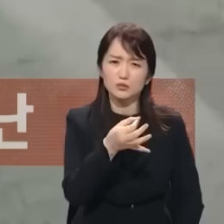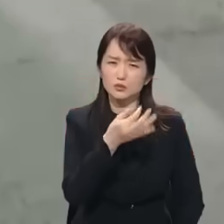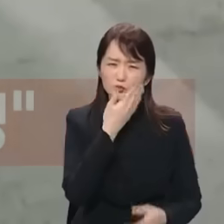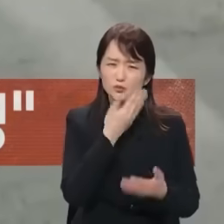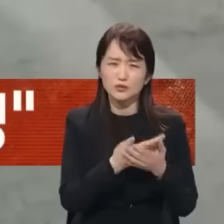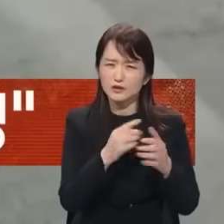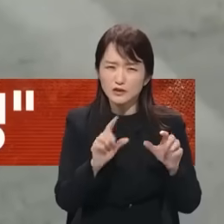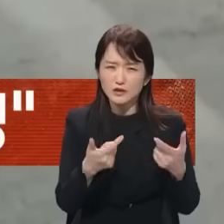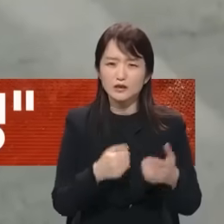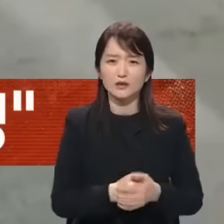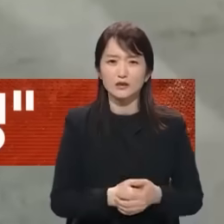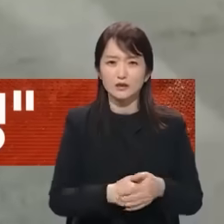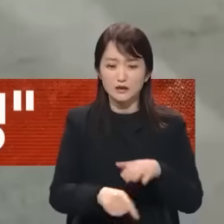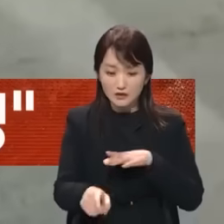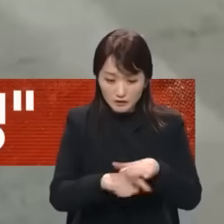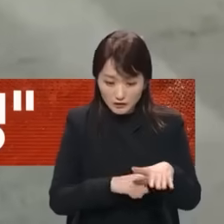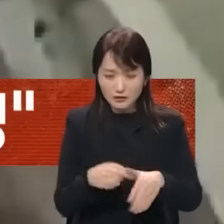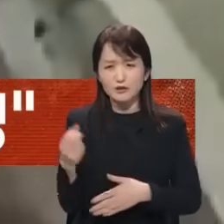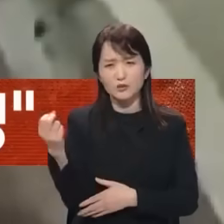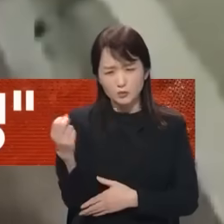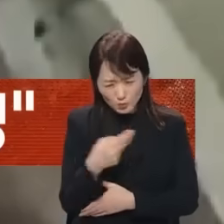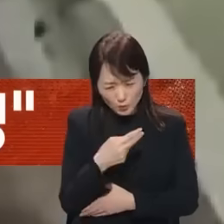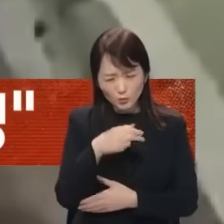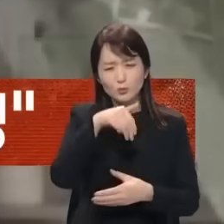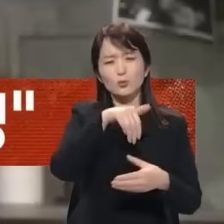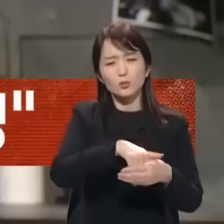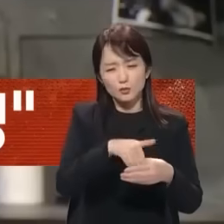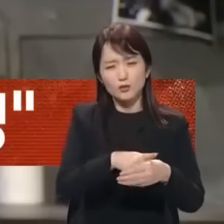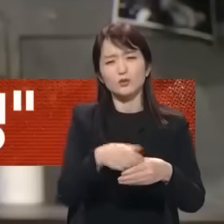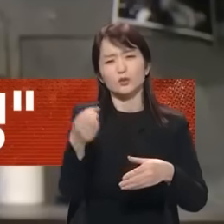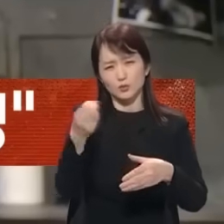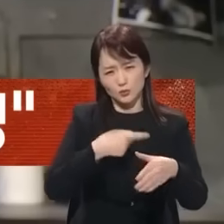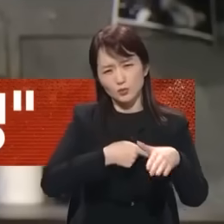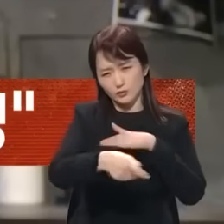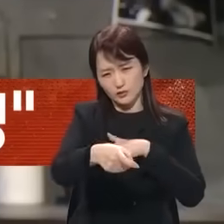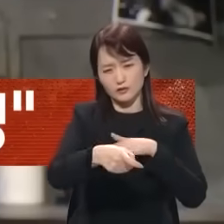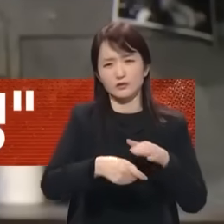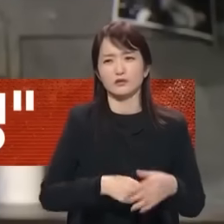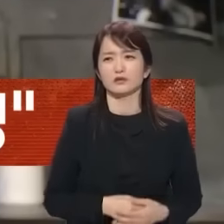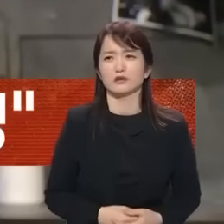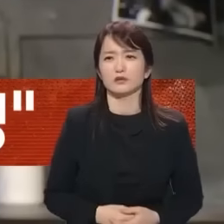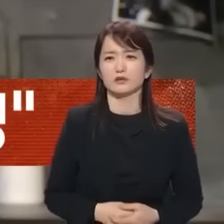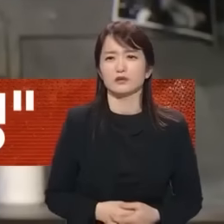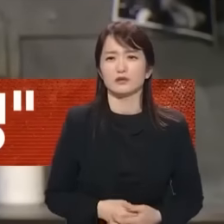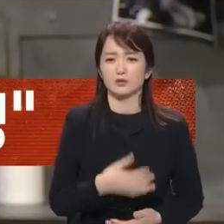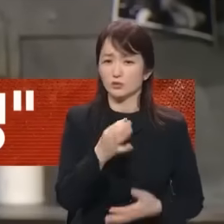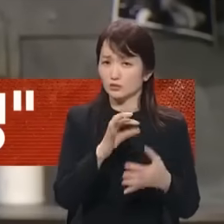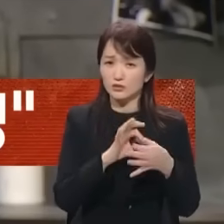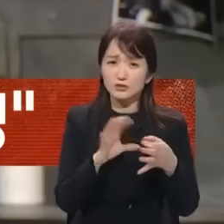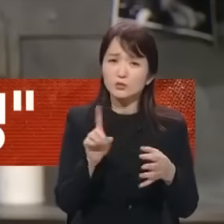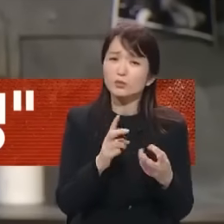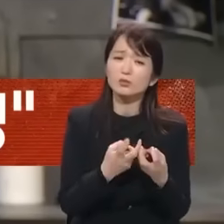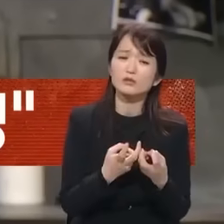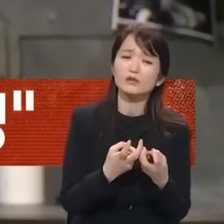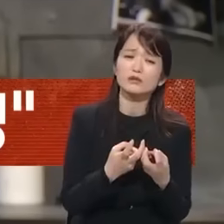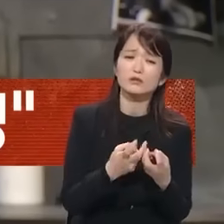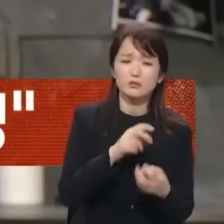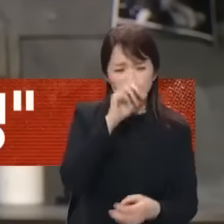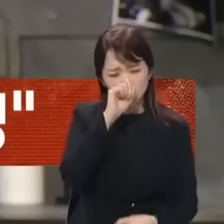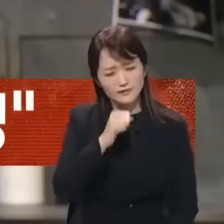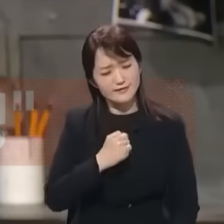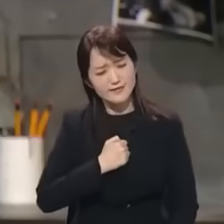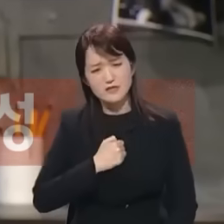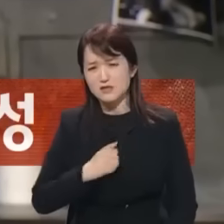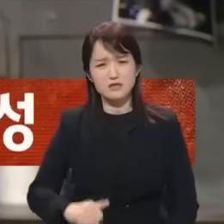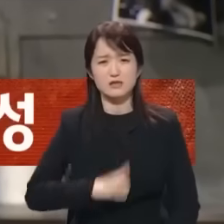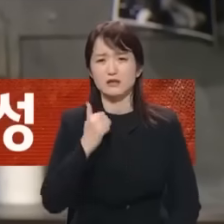블루베리 절도 당한 자리에 또 블루베리를 심었던 거예요 근데 다시 가져가니까 이게 돈이 문제가 아지라 이거 어떻게 하면 좋겠냐 너무 답답하고 화가 난다